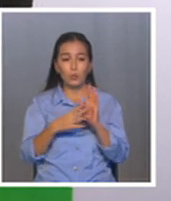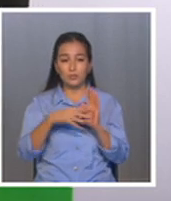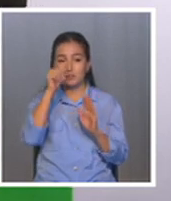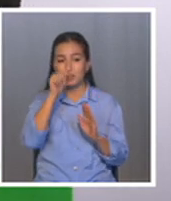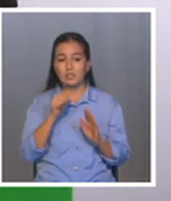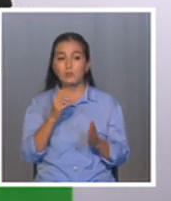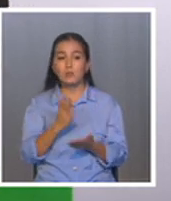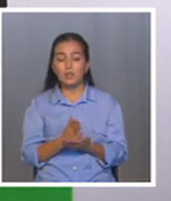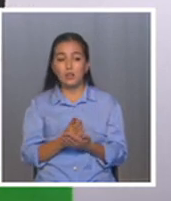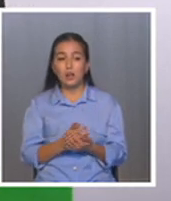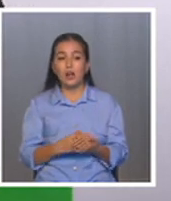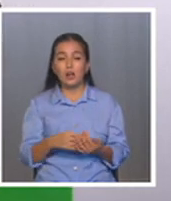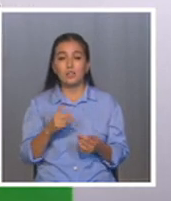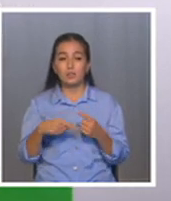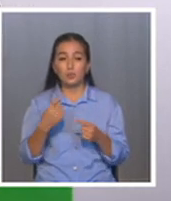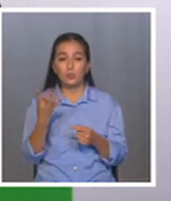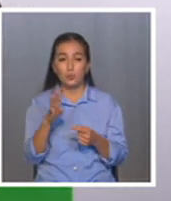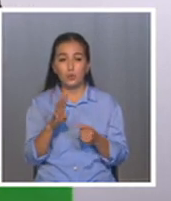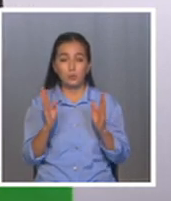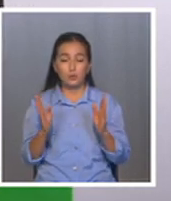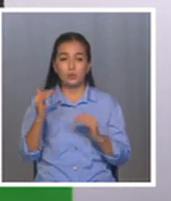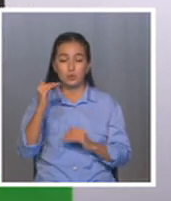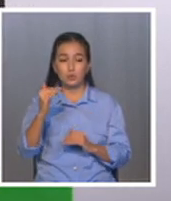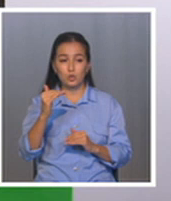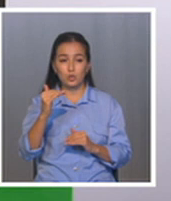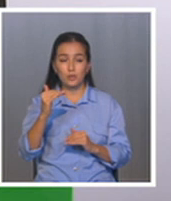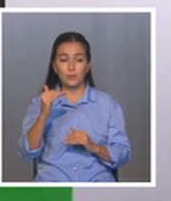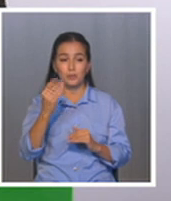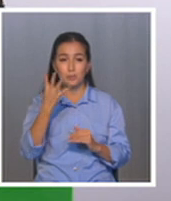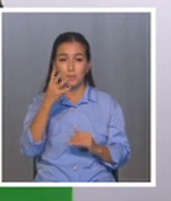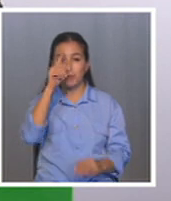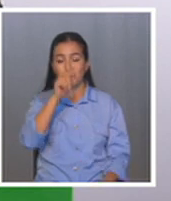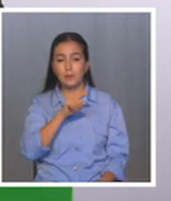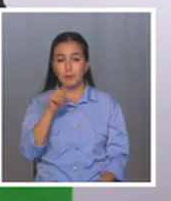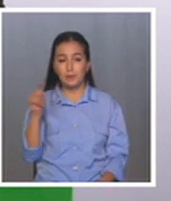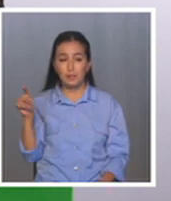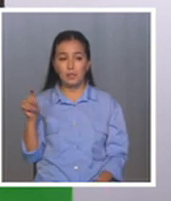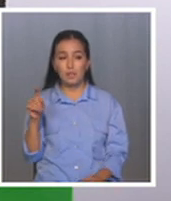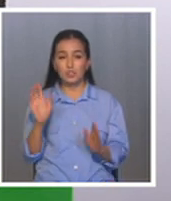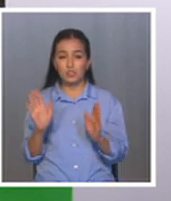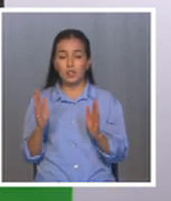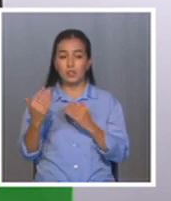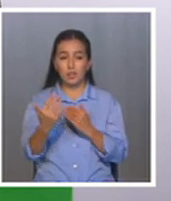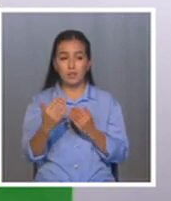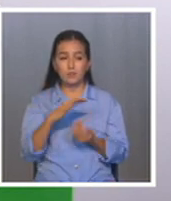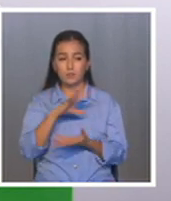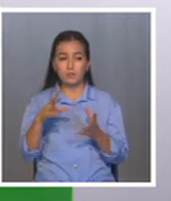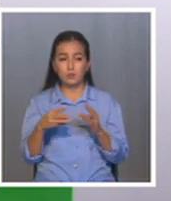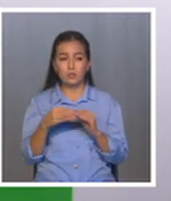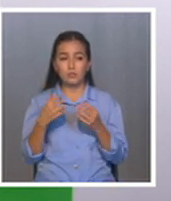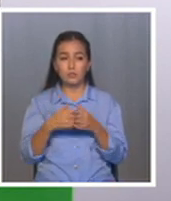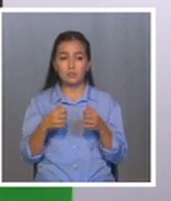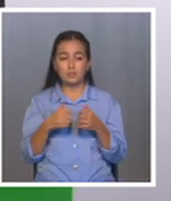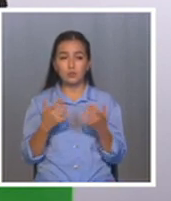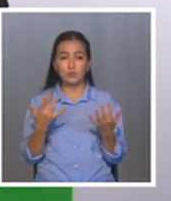Келесі фигура 4 бұрышты призма. 4 бұрышты призманың жақтарының, қырларының және төбелерінің санын